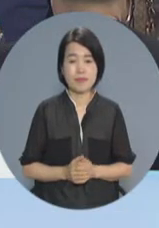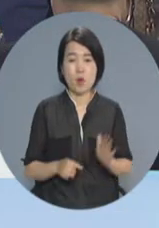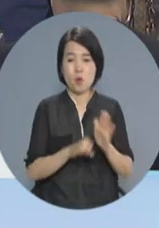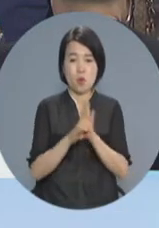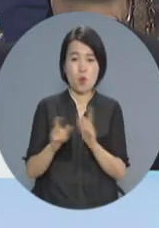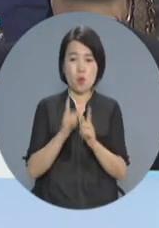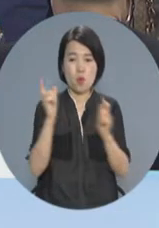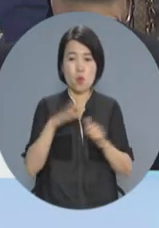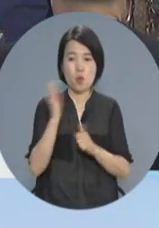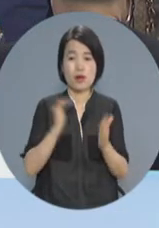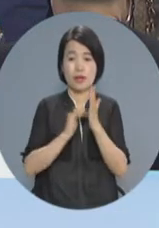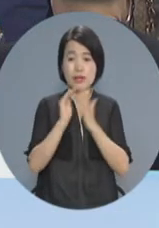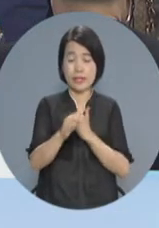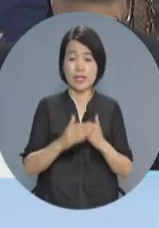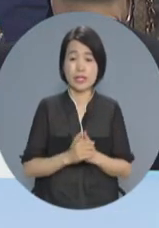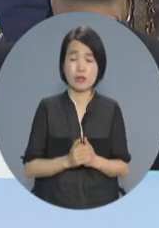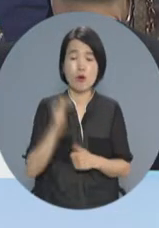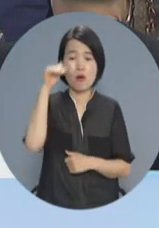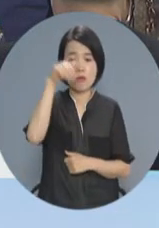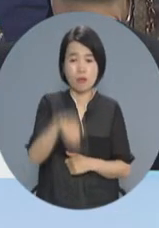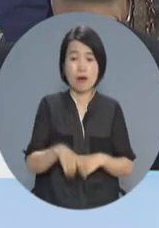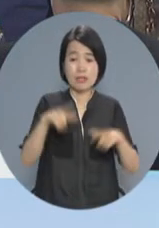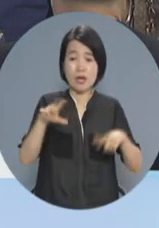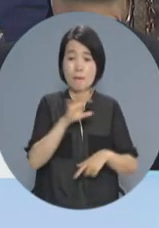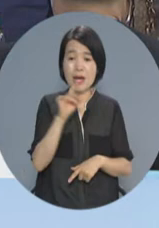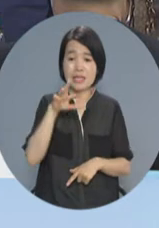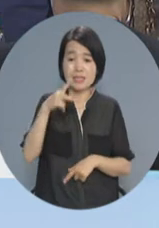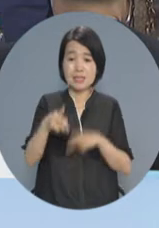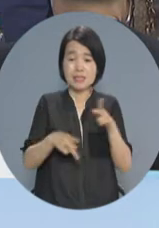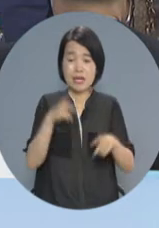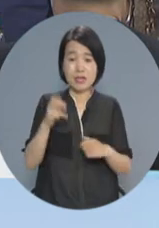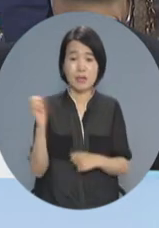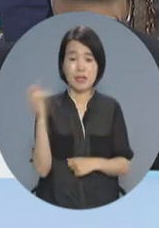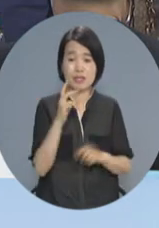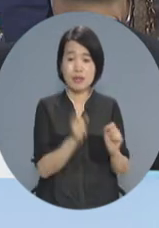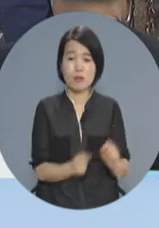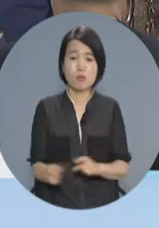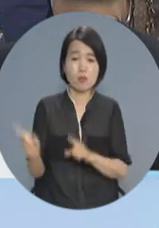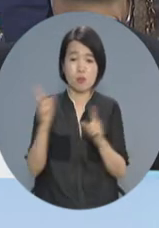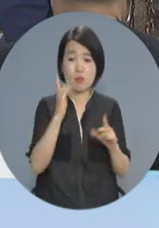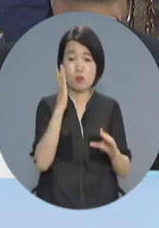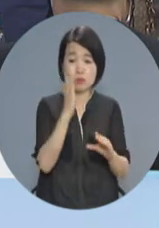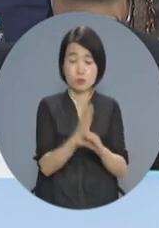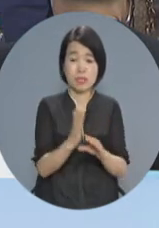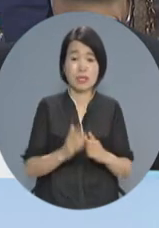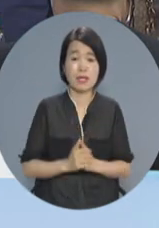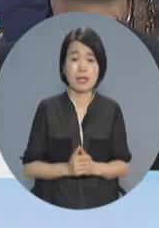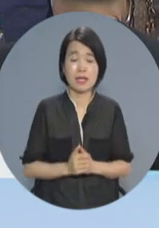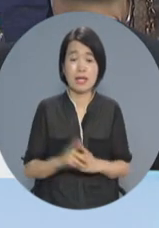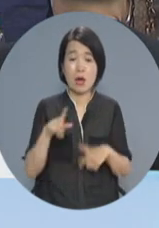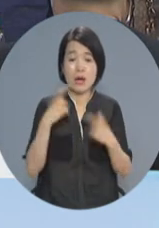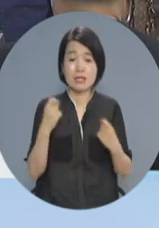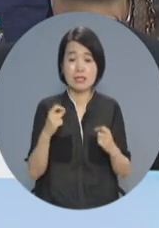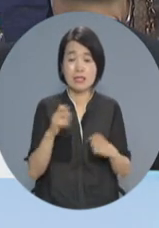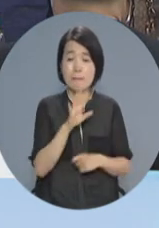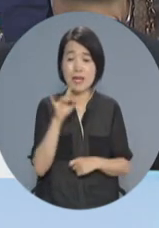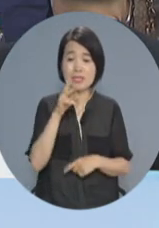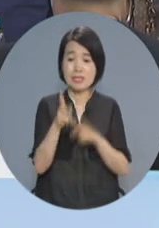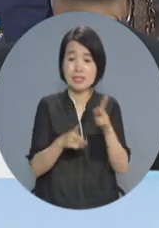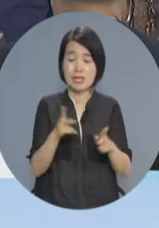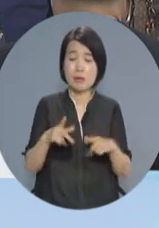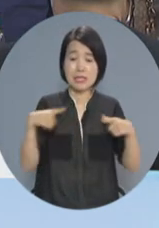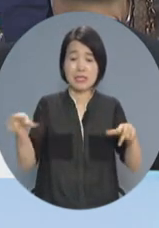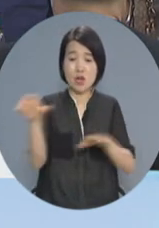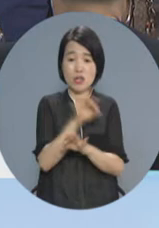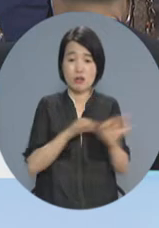코로나19 거리두기 해제 이후 그동안 주춤했던 지역 마이스 산업이 다시 활기를 띠고 있습니다. 이처럼 마이스 산업의 지역